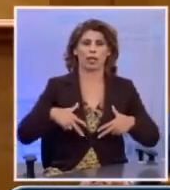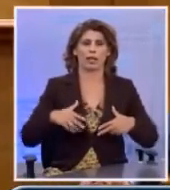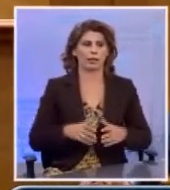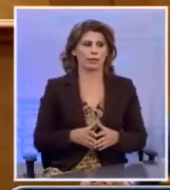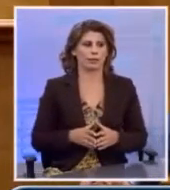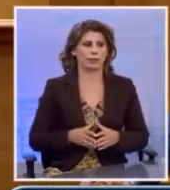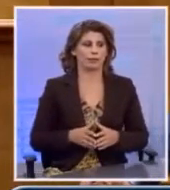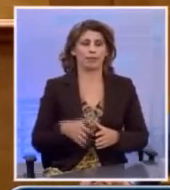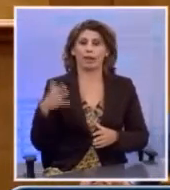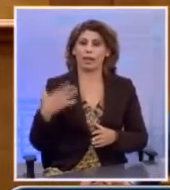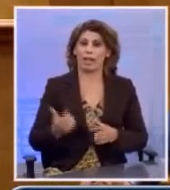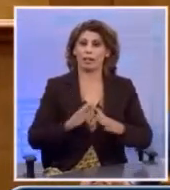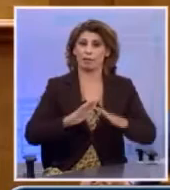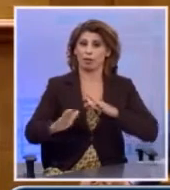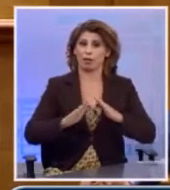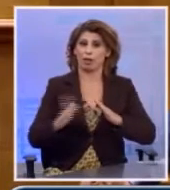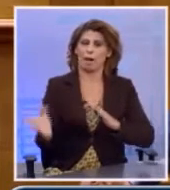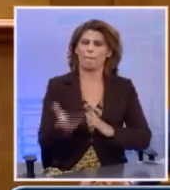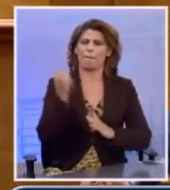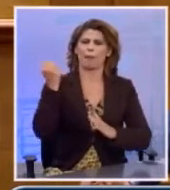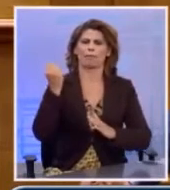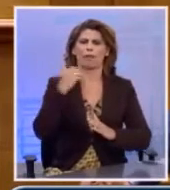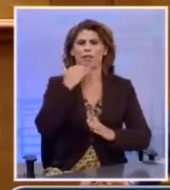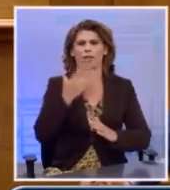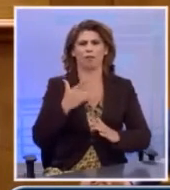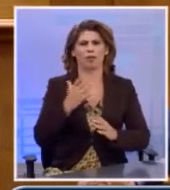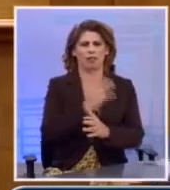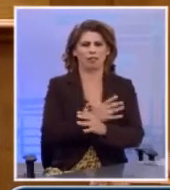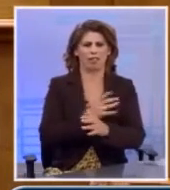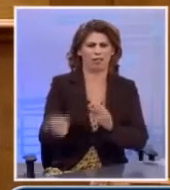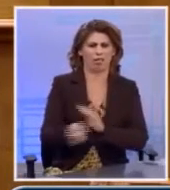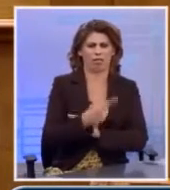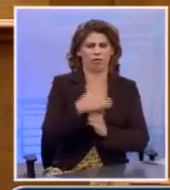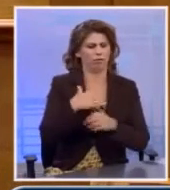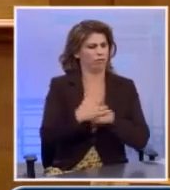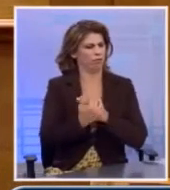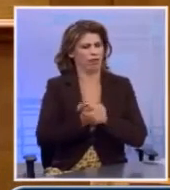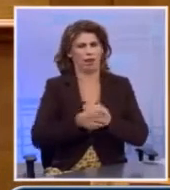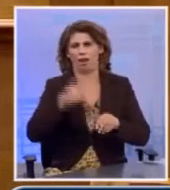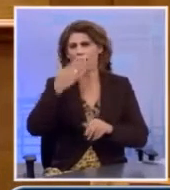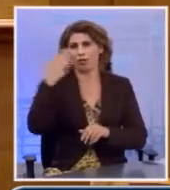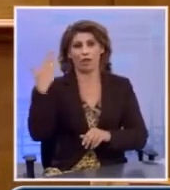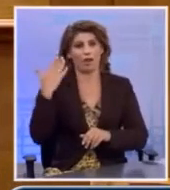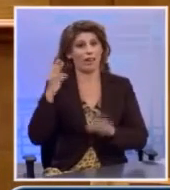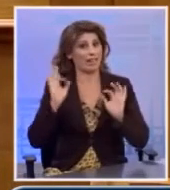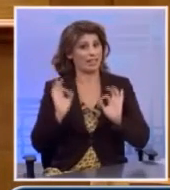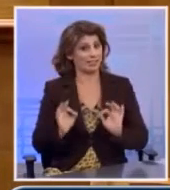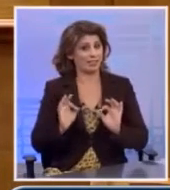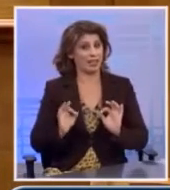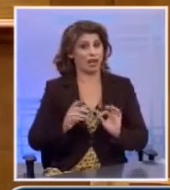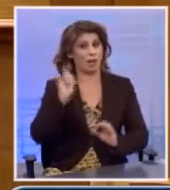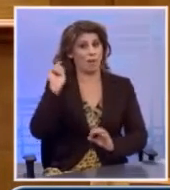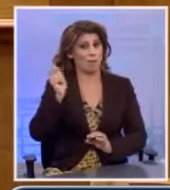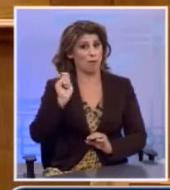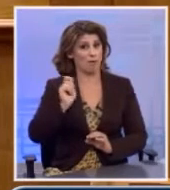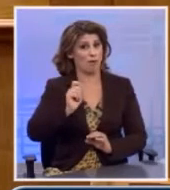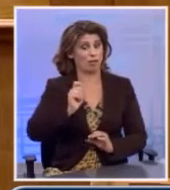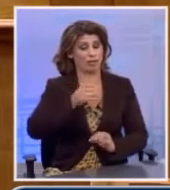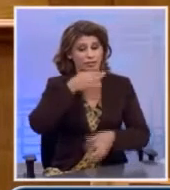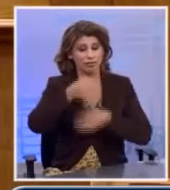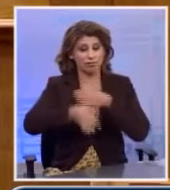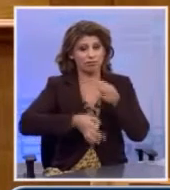να έχετε ασυλία, να έχετε εξασφαλίσει ακαταδίωκτο, αλλά σε κάθε περίπτωση πολιτικές εξηγήσεις οφείλετε να